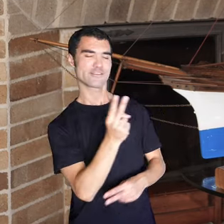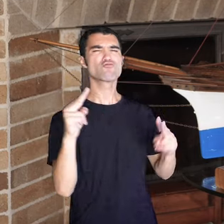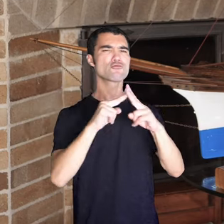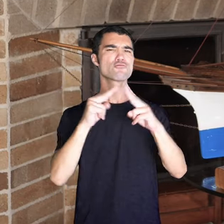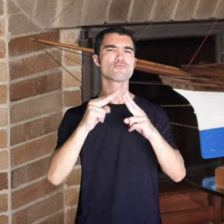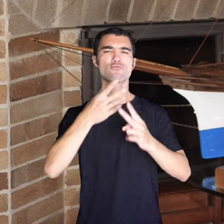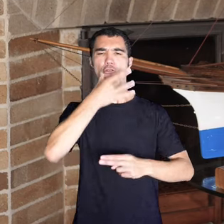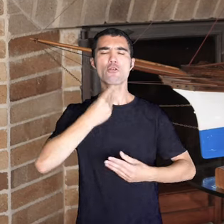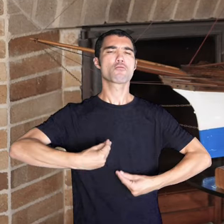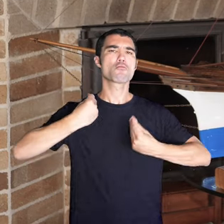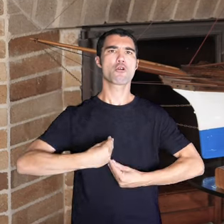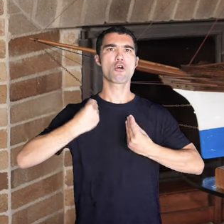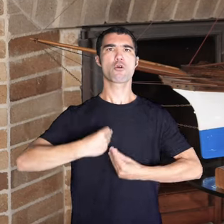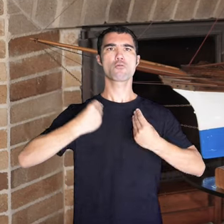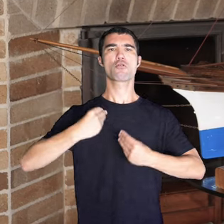i